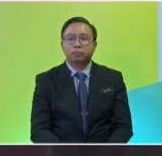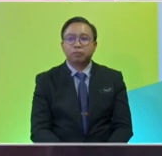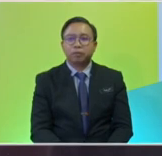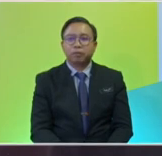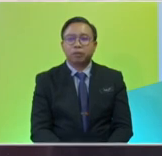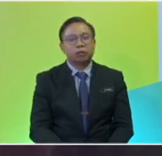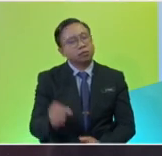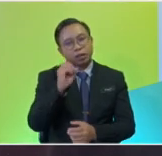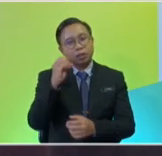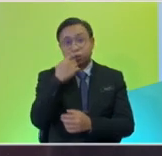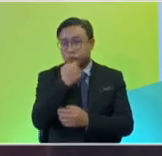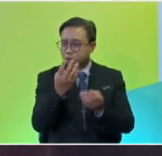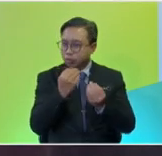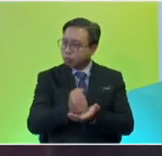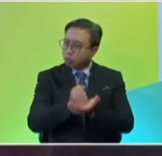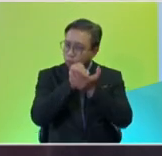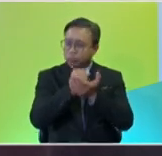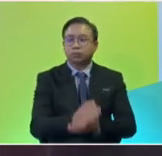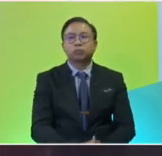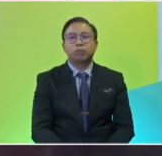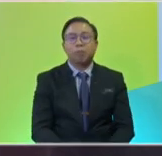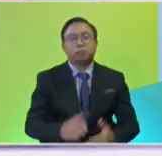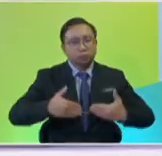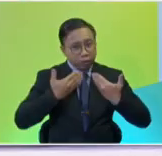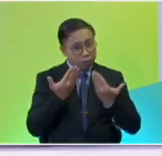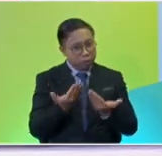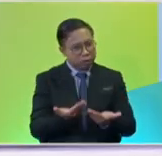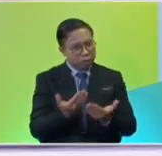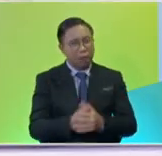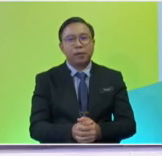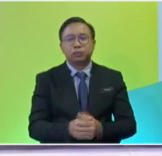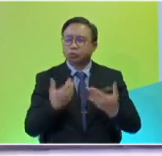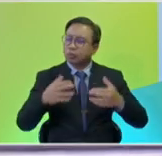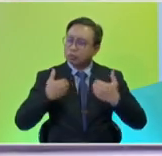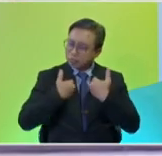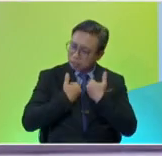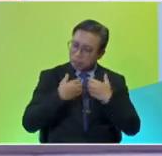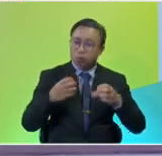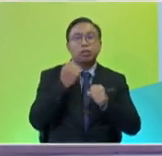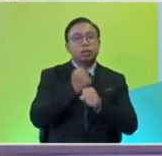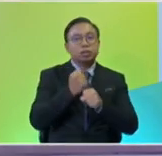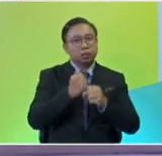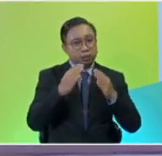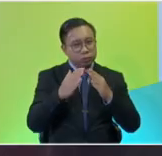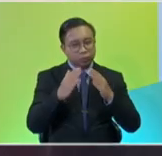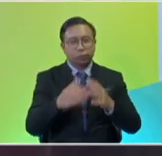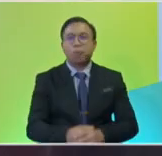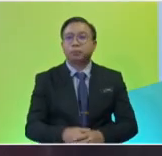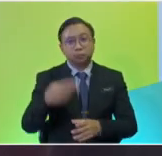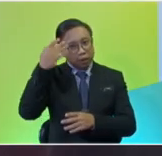tak ada siapa yang sulit tolong macam mana Udah pernah buat kejar rumah